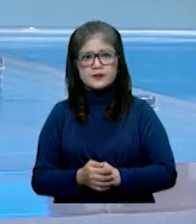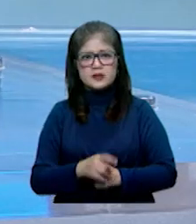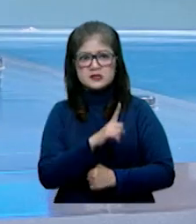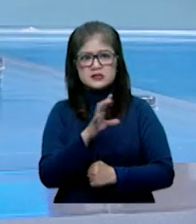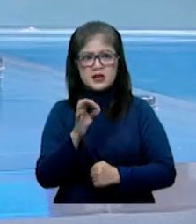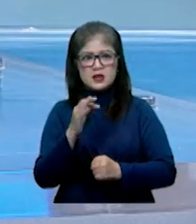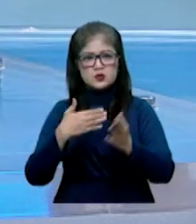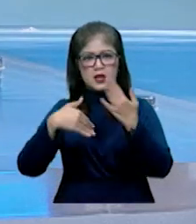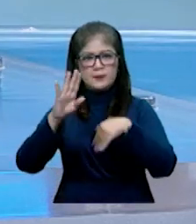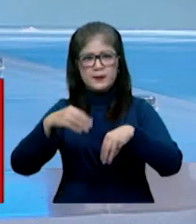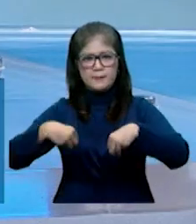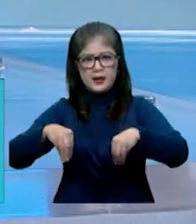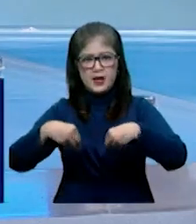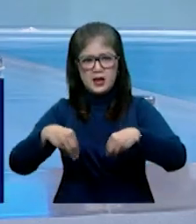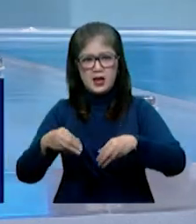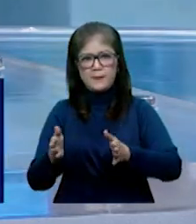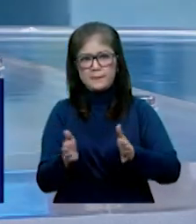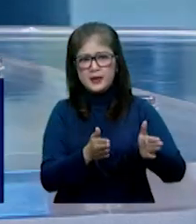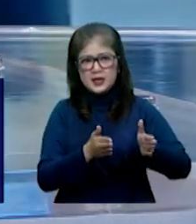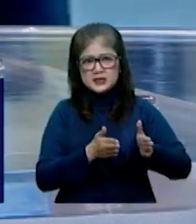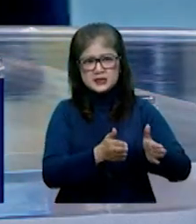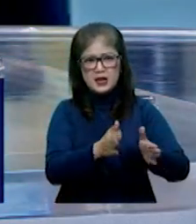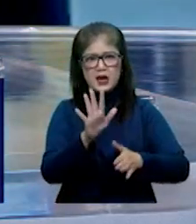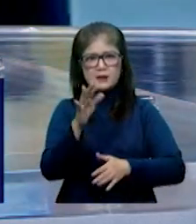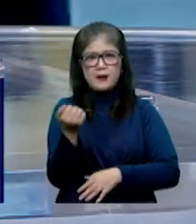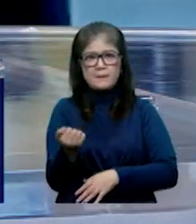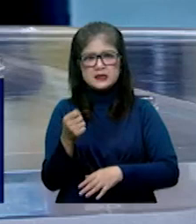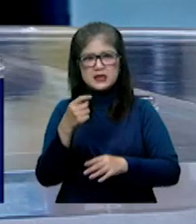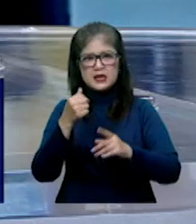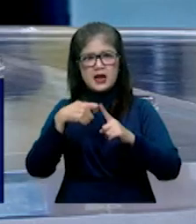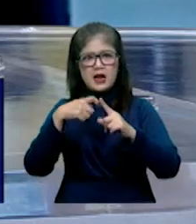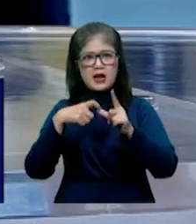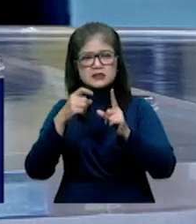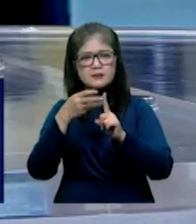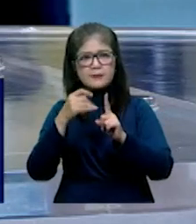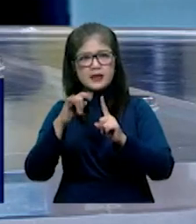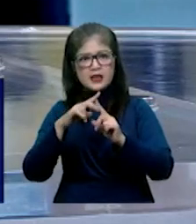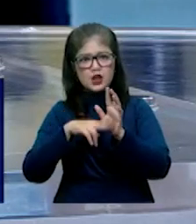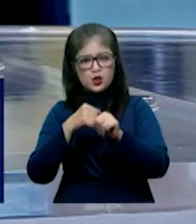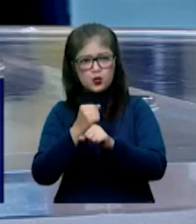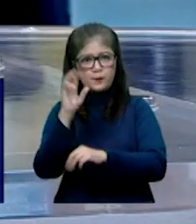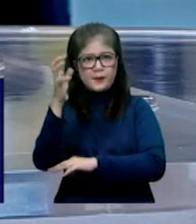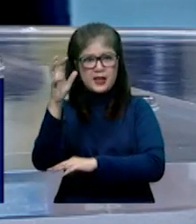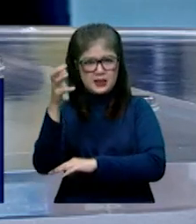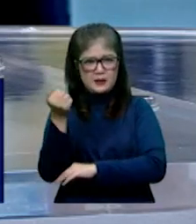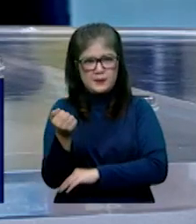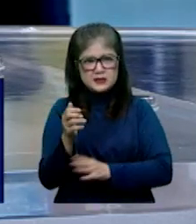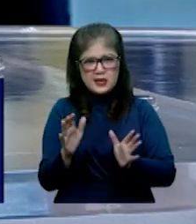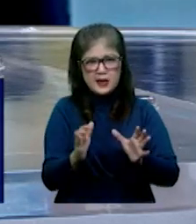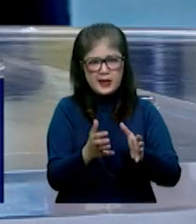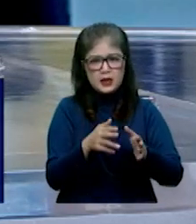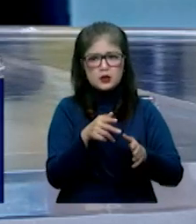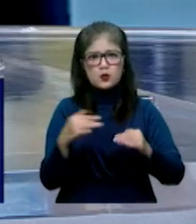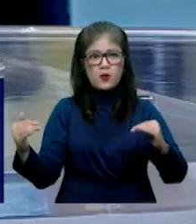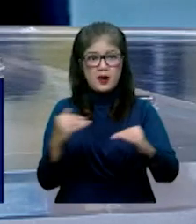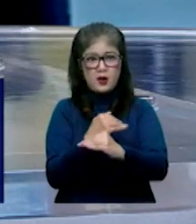Pemirsa, ratusan pedagang kaki lima Pasar Rangkas Bitung, Lebak, Banten mengamuk dan membongkar pagar seng penutup perlintasan kereta api. Pedagang